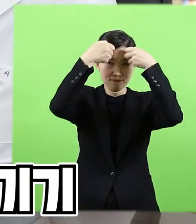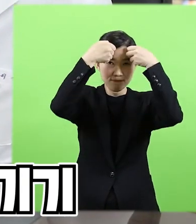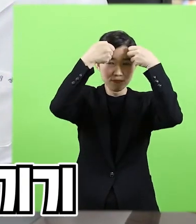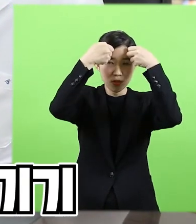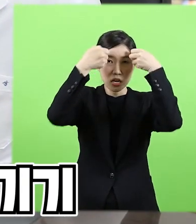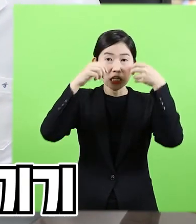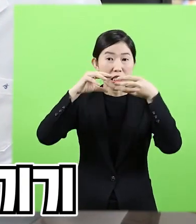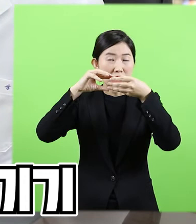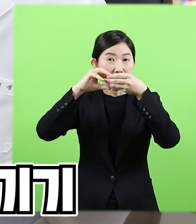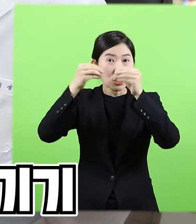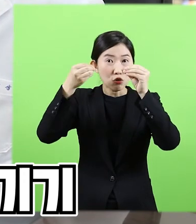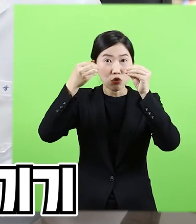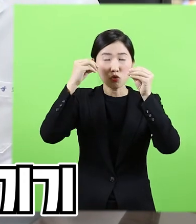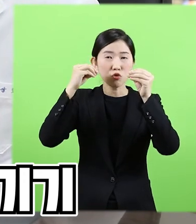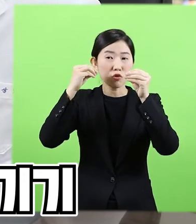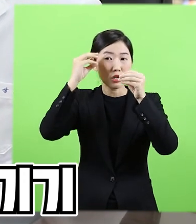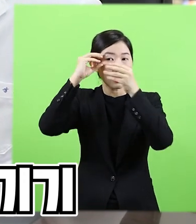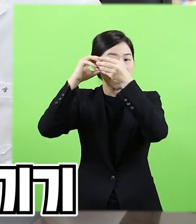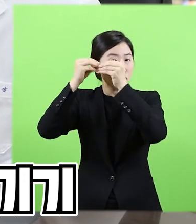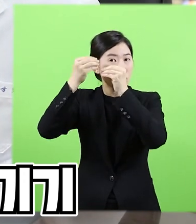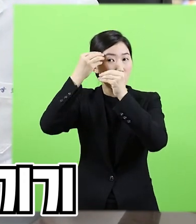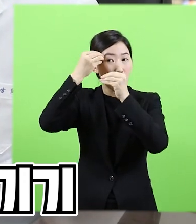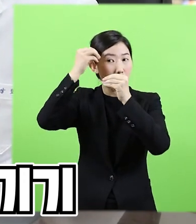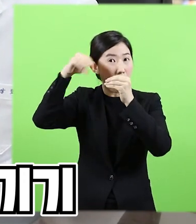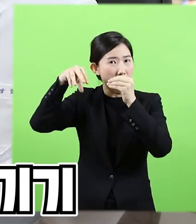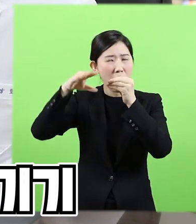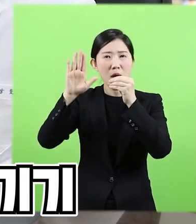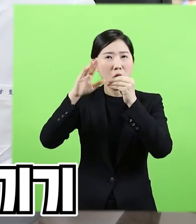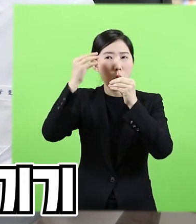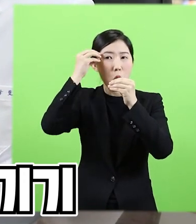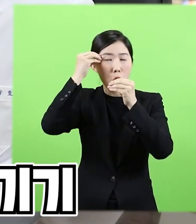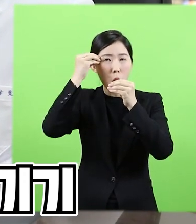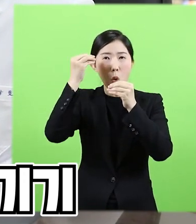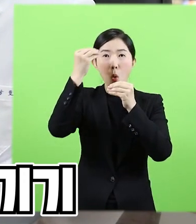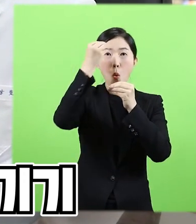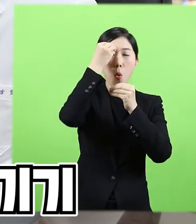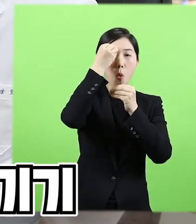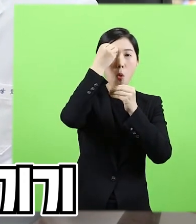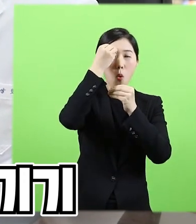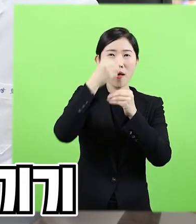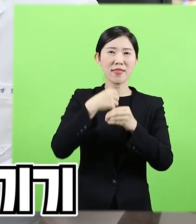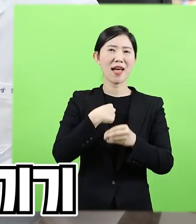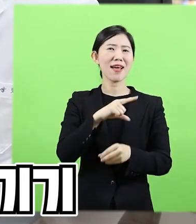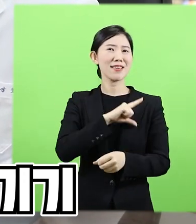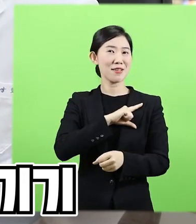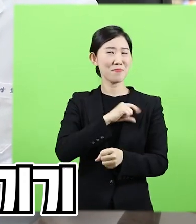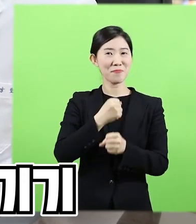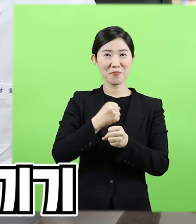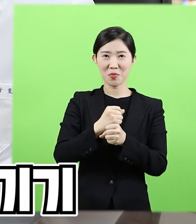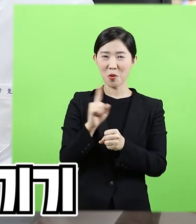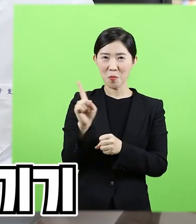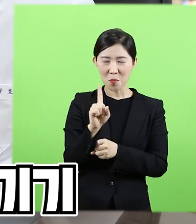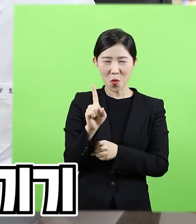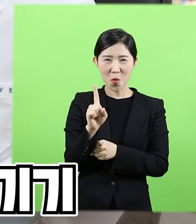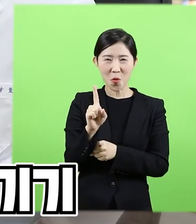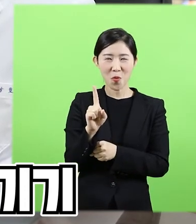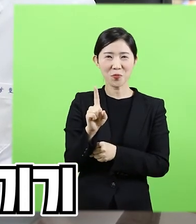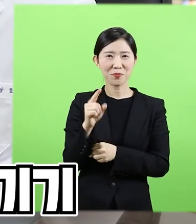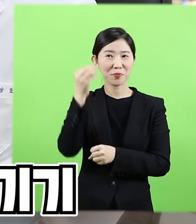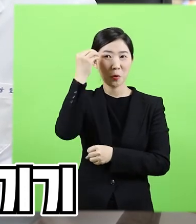거상술을 하면서 잘라버릴 근육을 요 꺼진 부분으로 옮겨주는 제가 이름